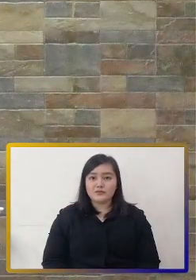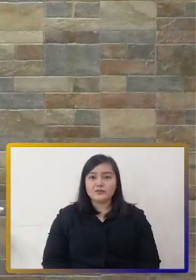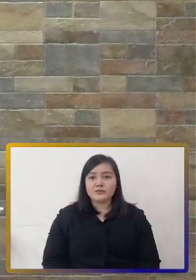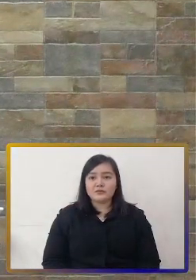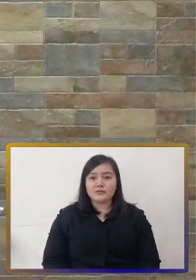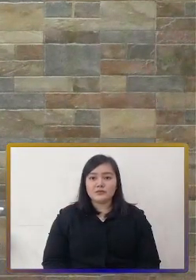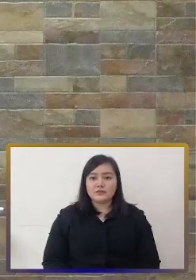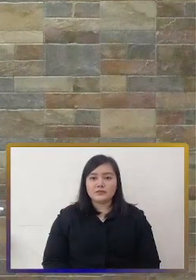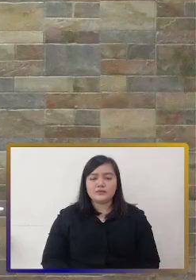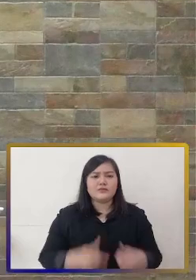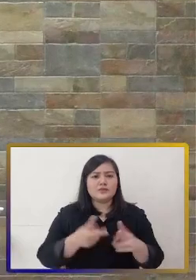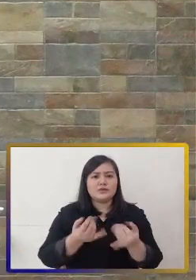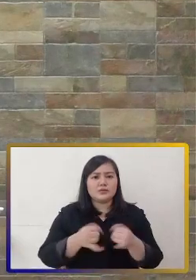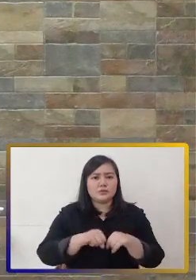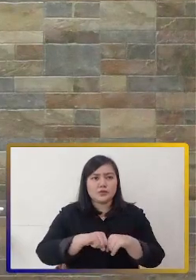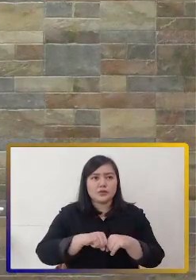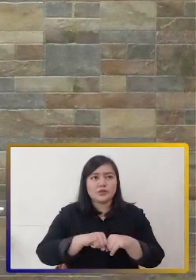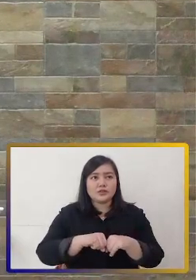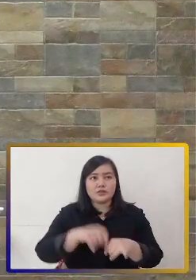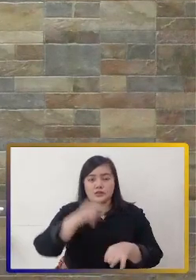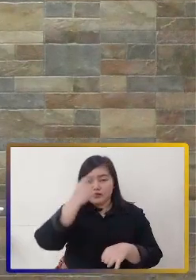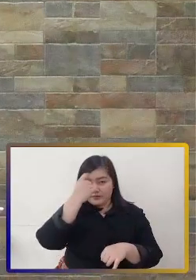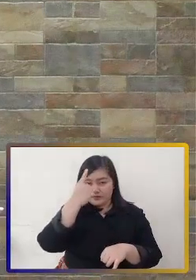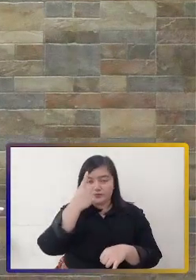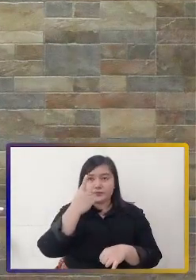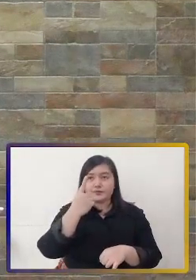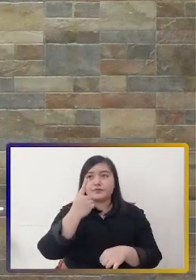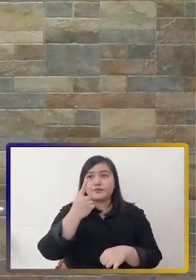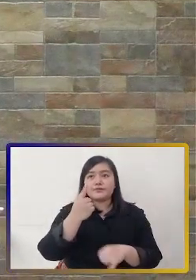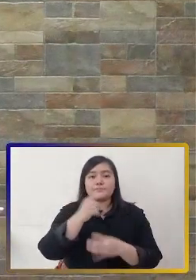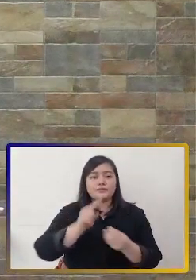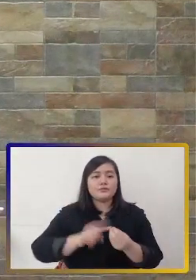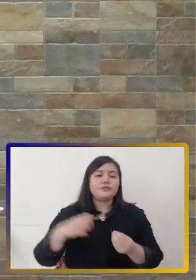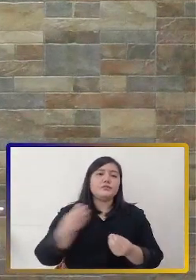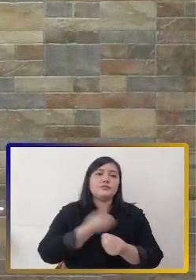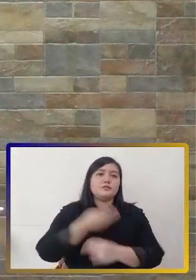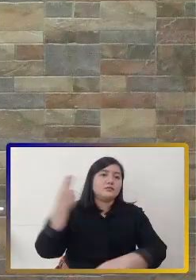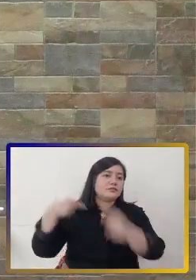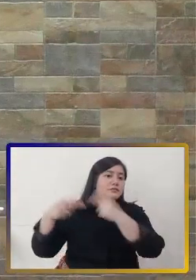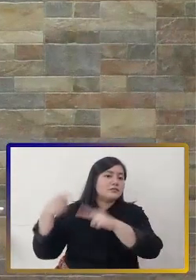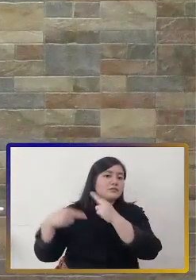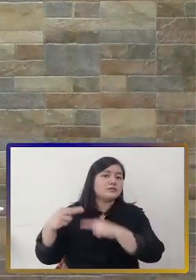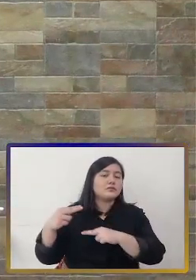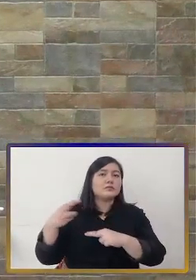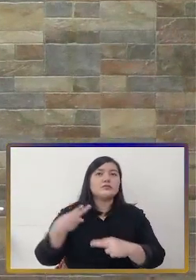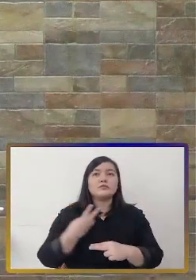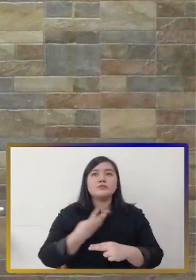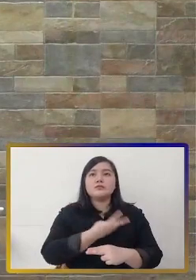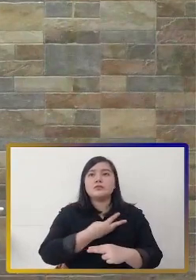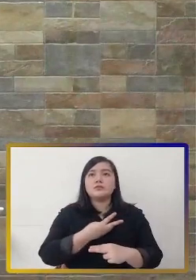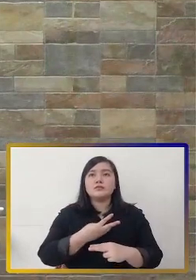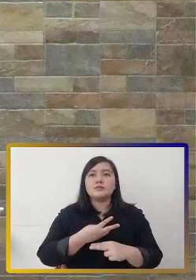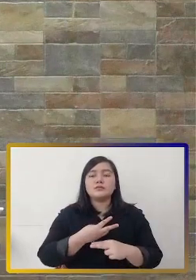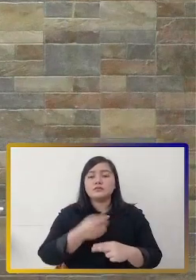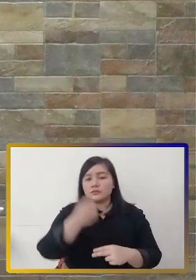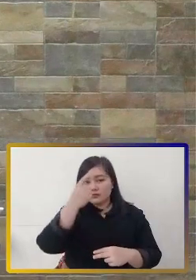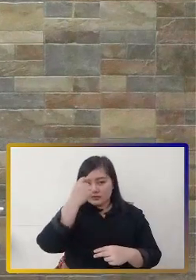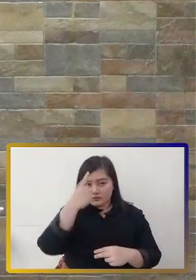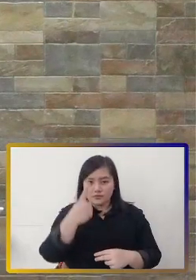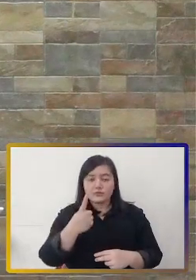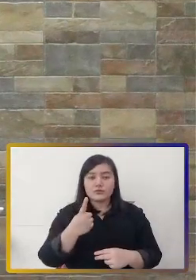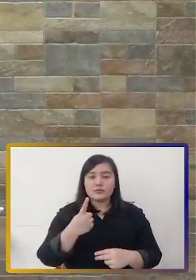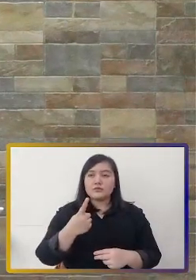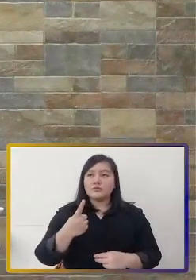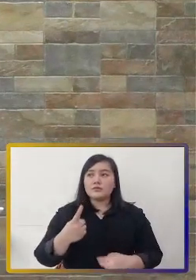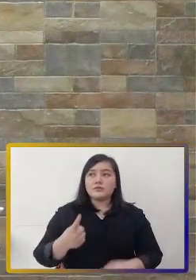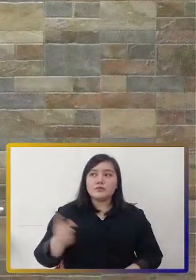po na maunawaan natin kung as far as our history is concerned. Dito natin may intindihan kasi, mga kapatid, kung ano po yung